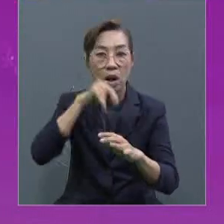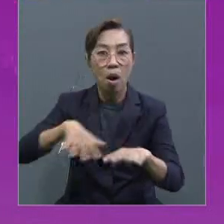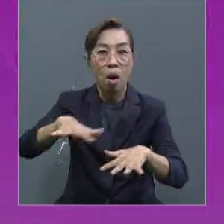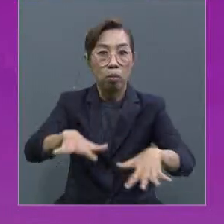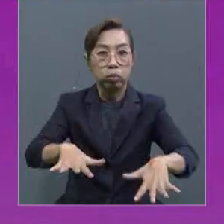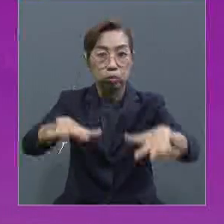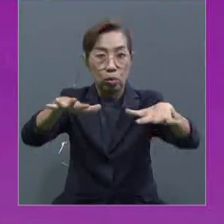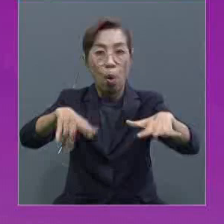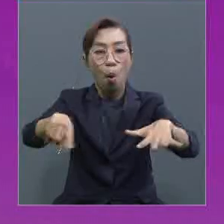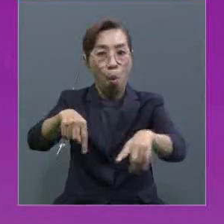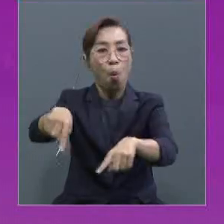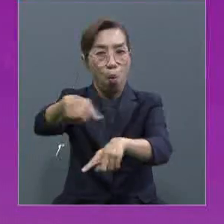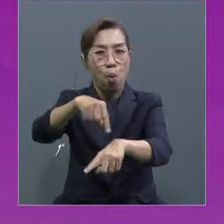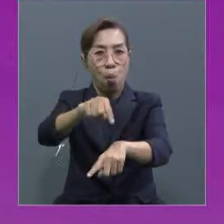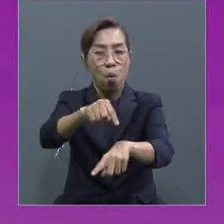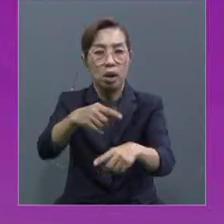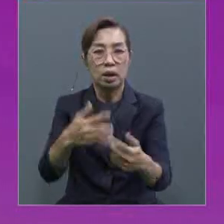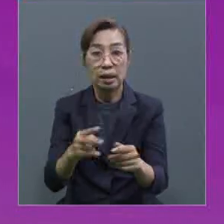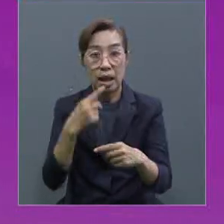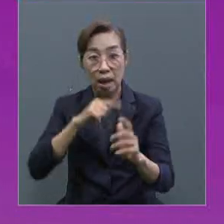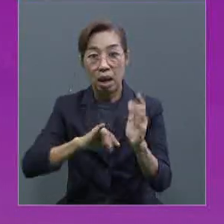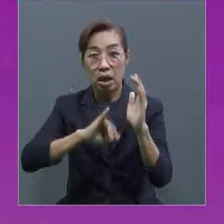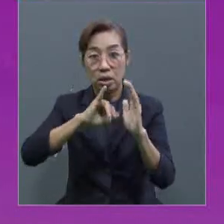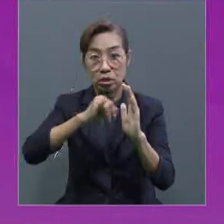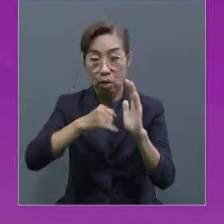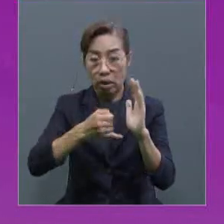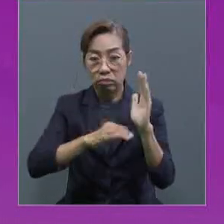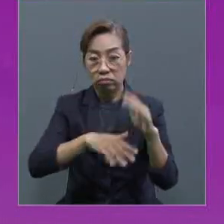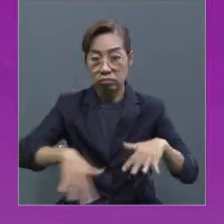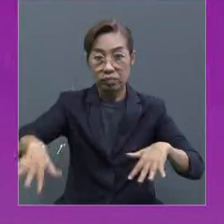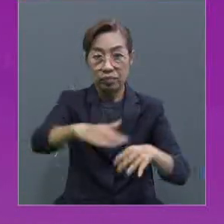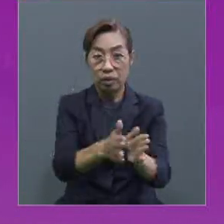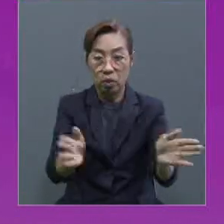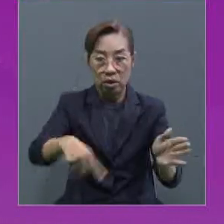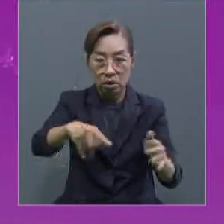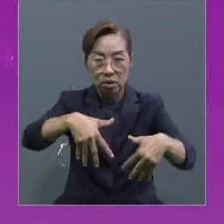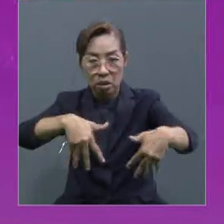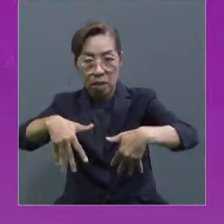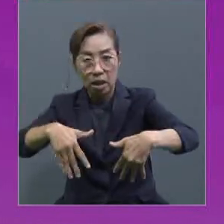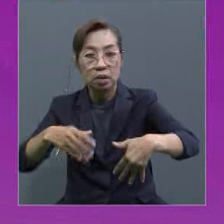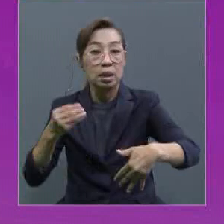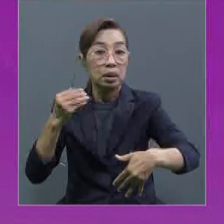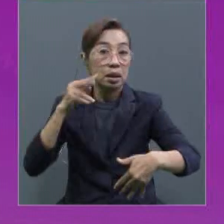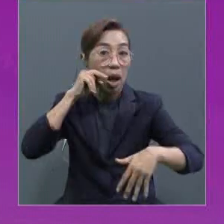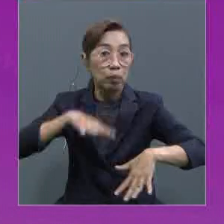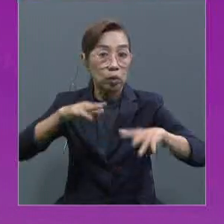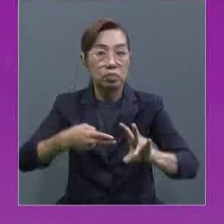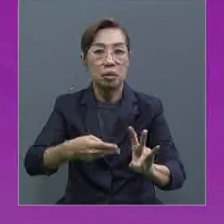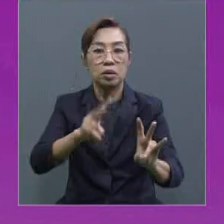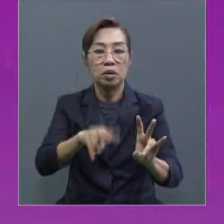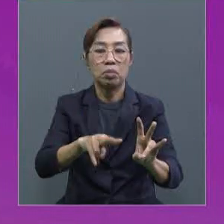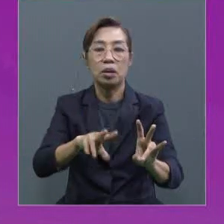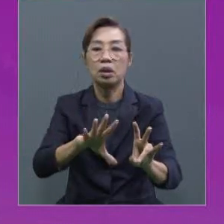กว้างระดับน้ำยังคงสูงอยู่นะคะขณะที่ภาพรวมทั้งจังหวัดมีชาวบ้านตอนนี้ที่ได้รับความเดือดร้อนจากน้ำท่วมแล้ว